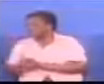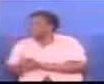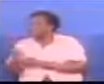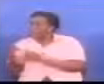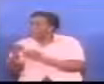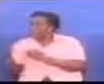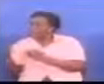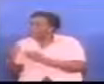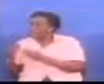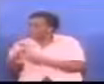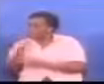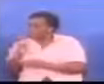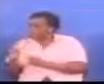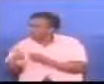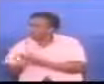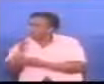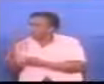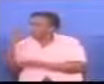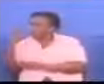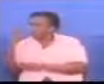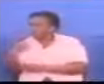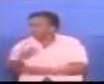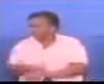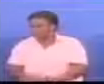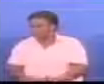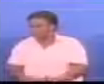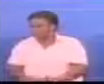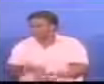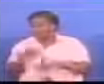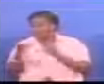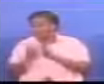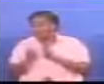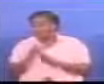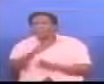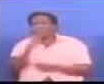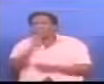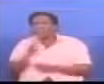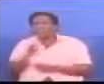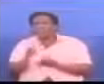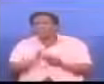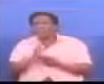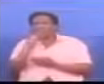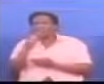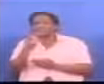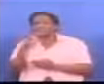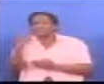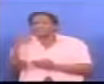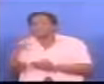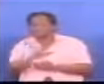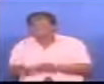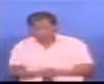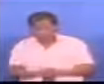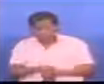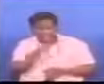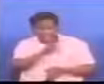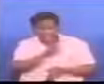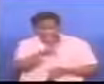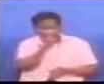Kwa hiyo unazungumzia dola bilioni 21. Sasa kama una bilioni 26 deni la